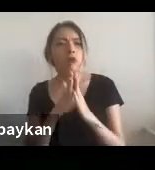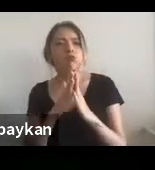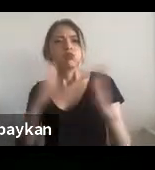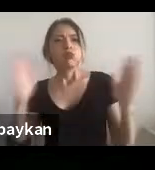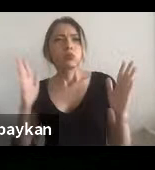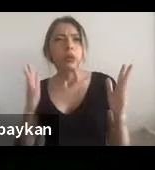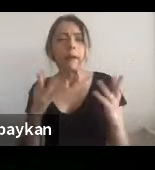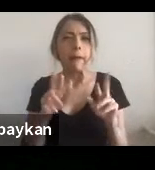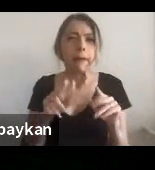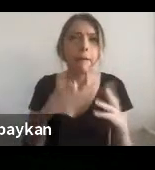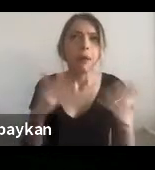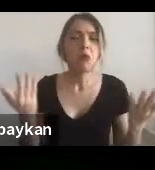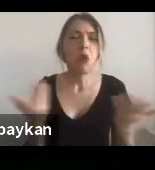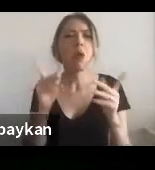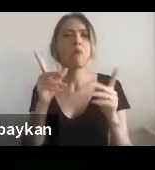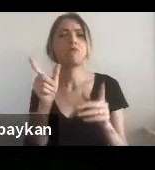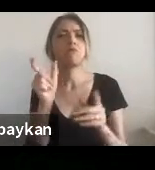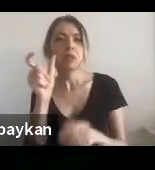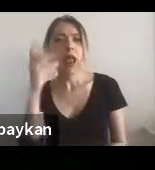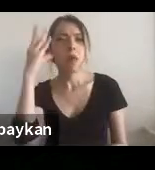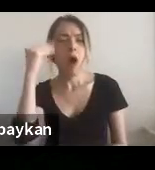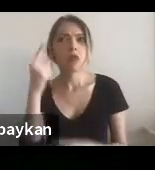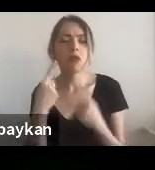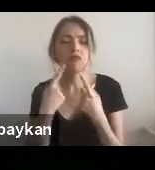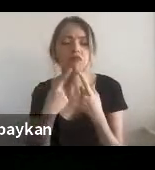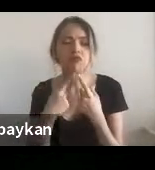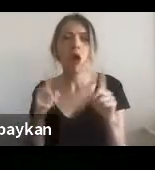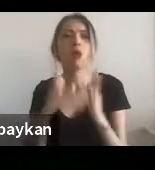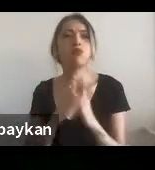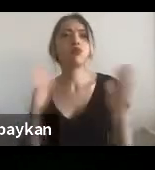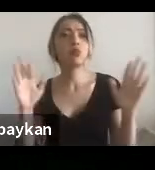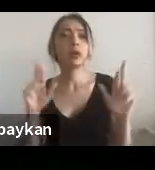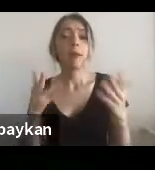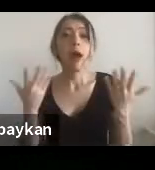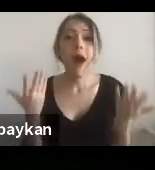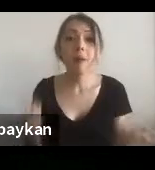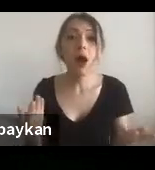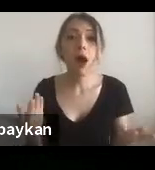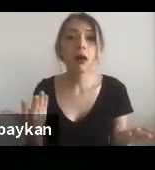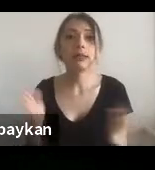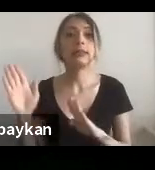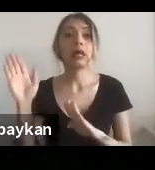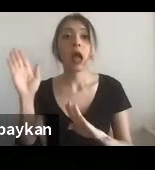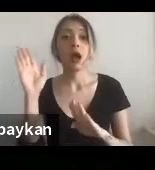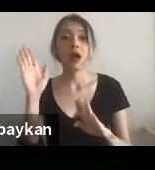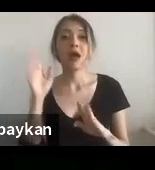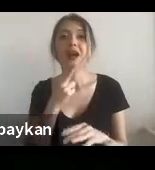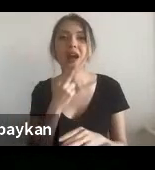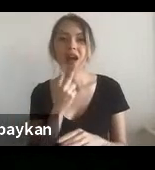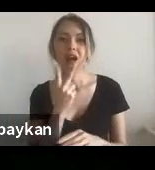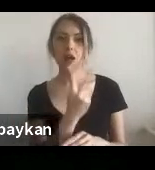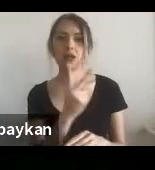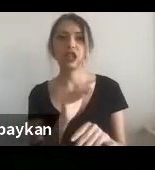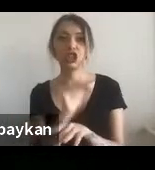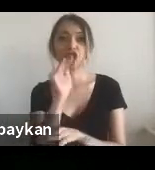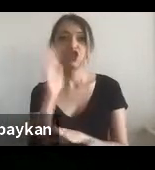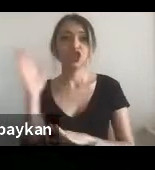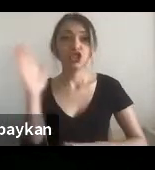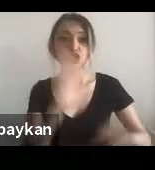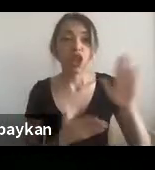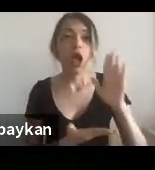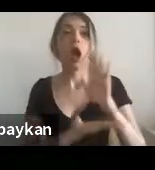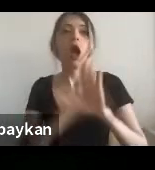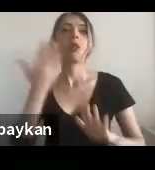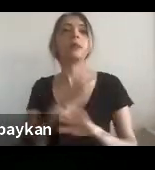kelimelerle adı var. Oysa kadına karşı şiddetin sonlandırılması için ortak sesimizi yükseltmek için